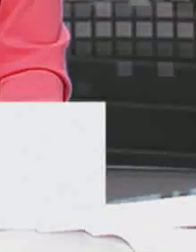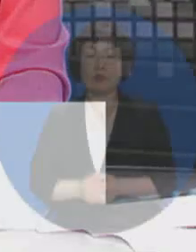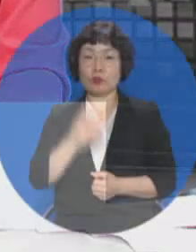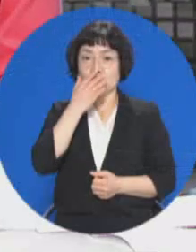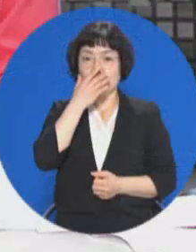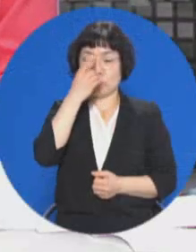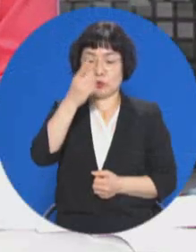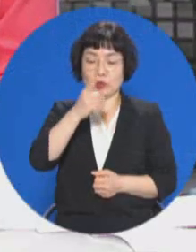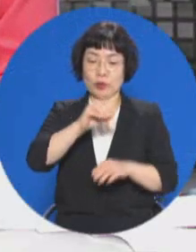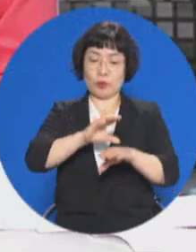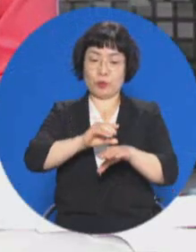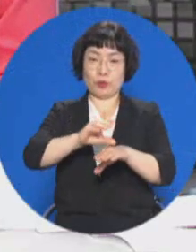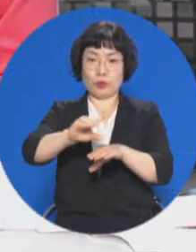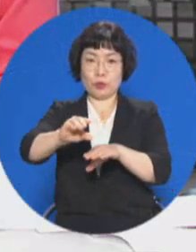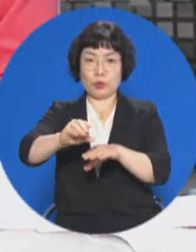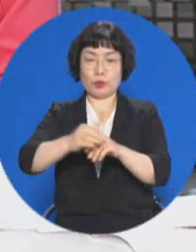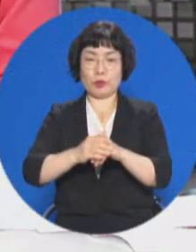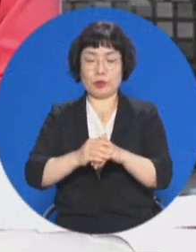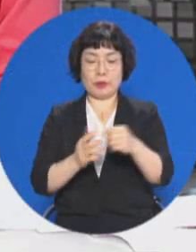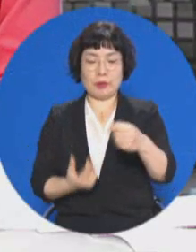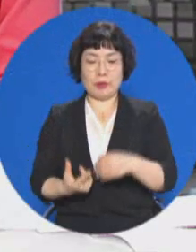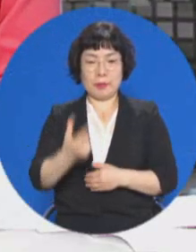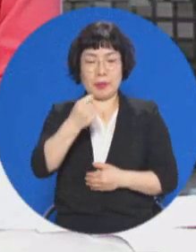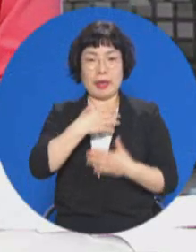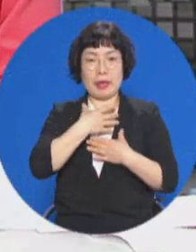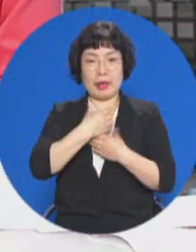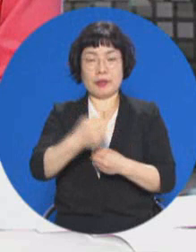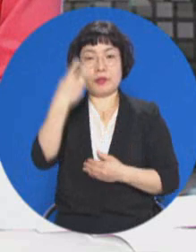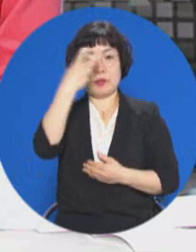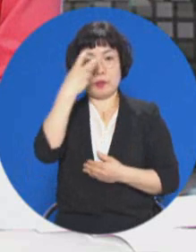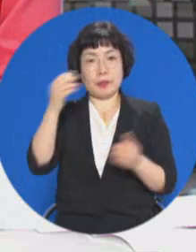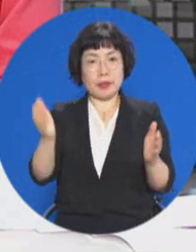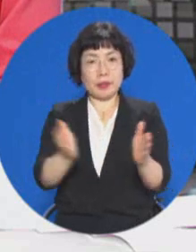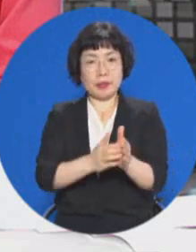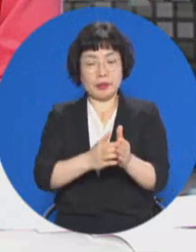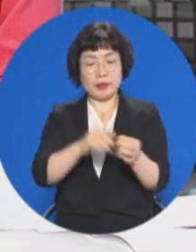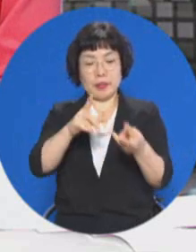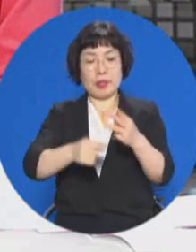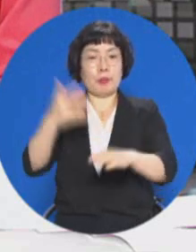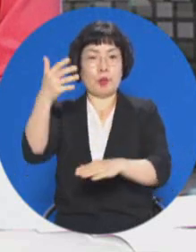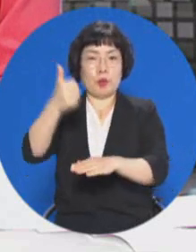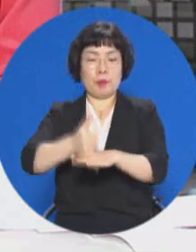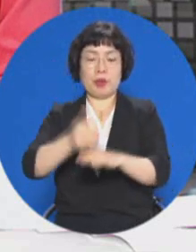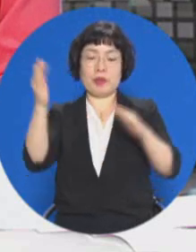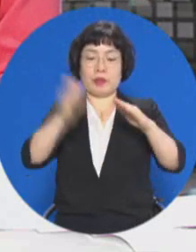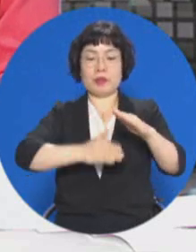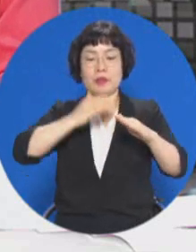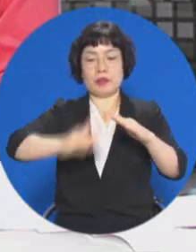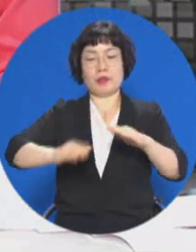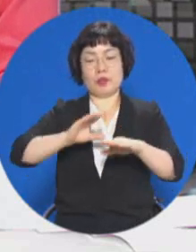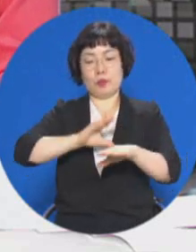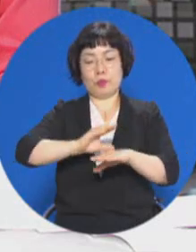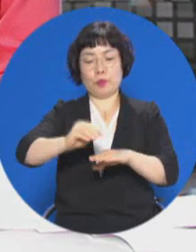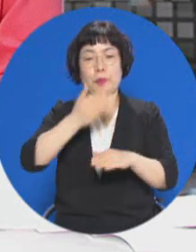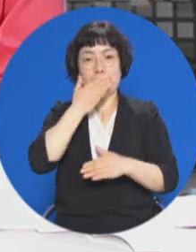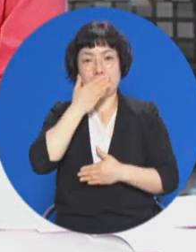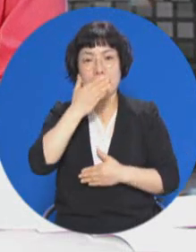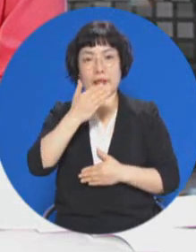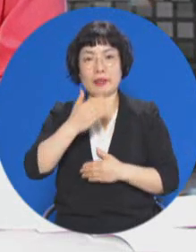네, 순천만 스카이큐브가 이제 곧 안전점검에 들어가서 늦어도 다음 달 말이면 정상 운행이 시작되게